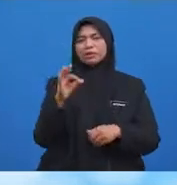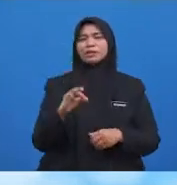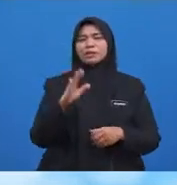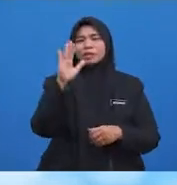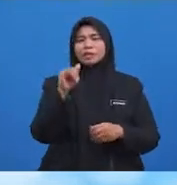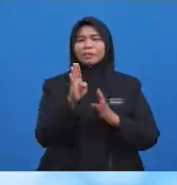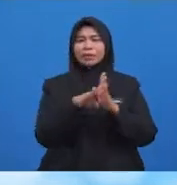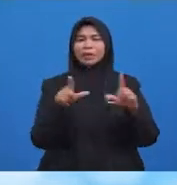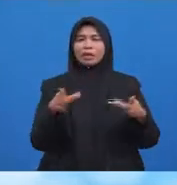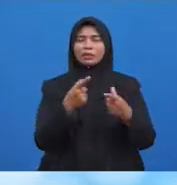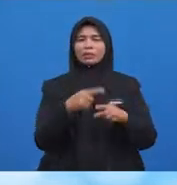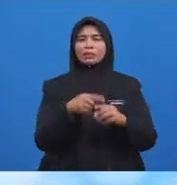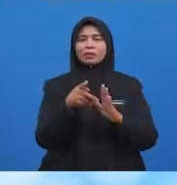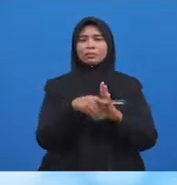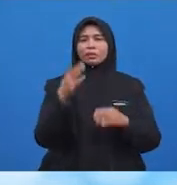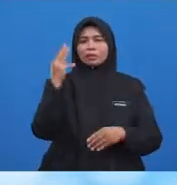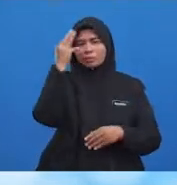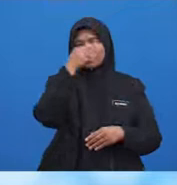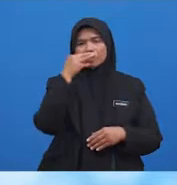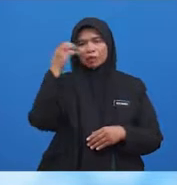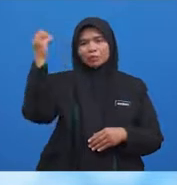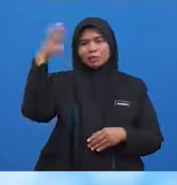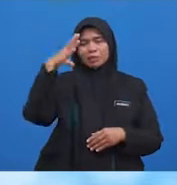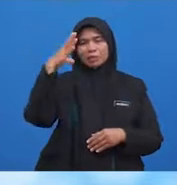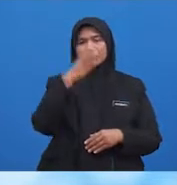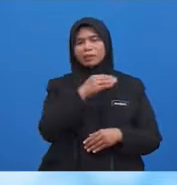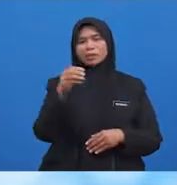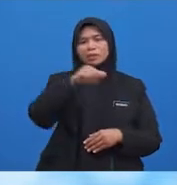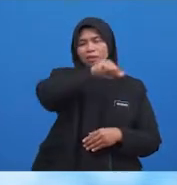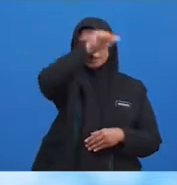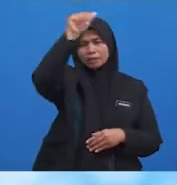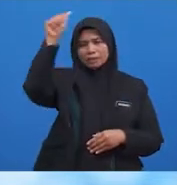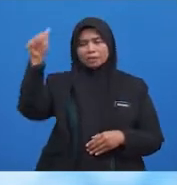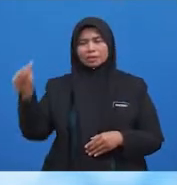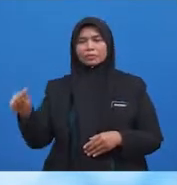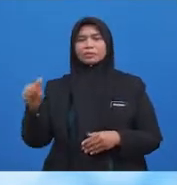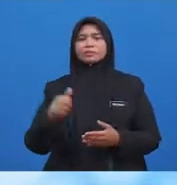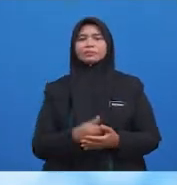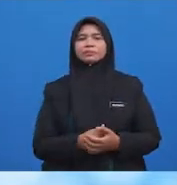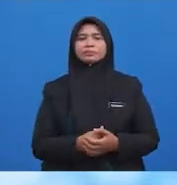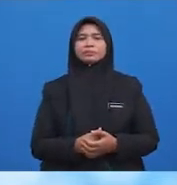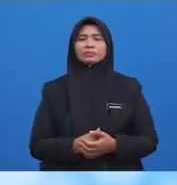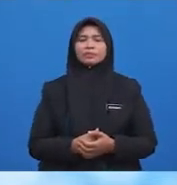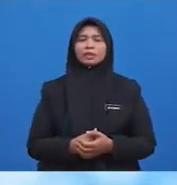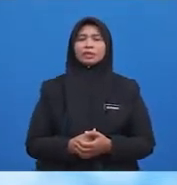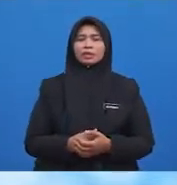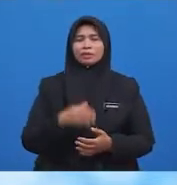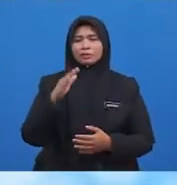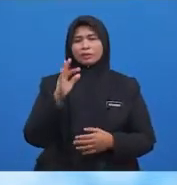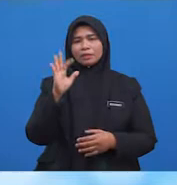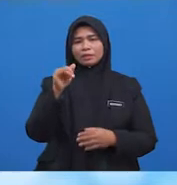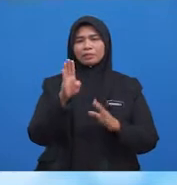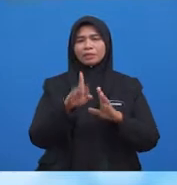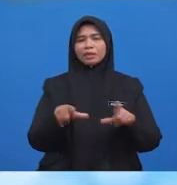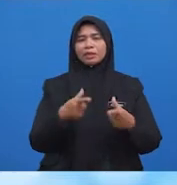fenomena yang berlaku di permukaan matahari dan angka selepas fenomena yang